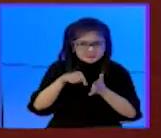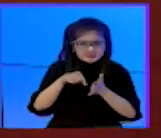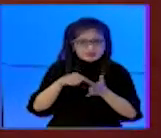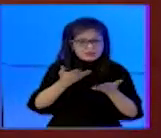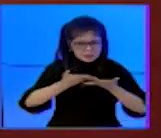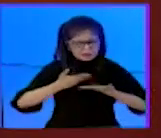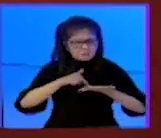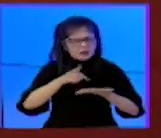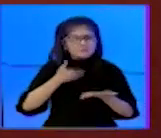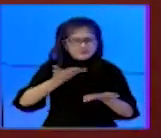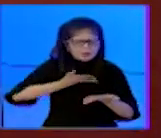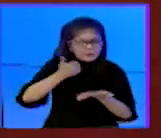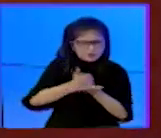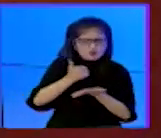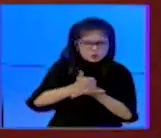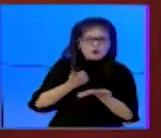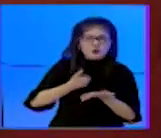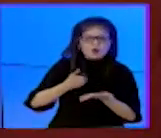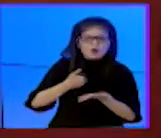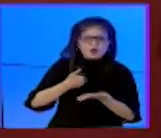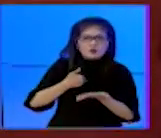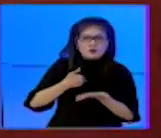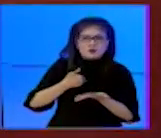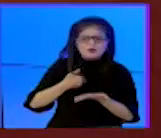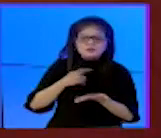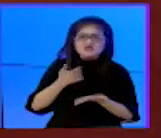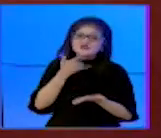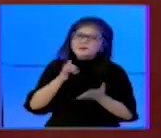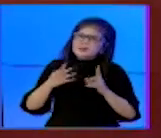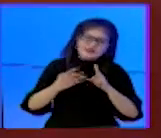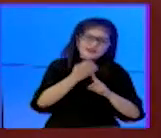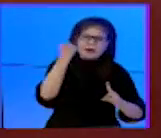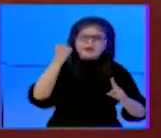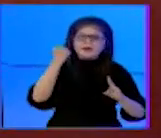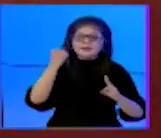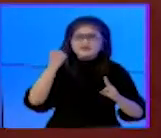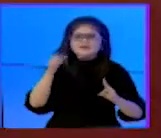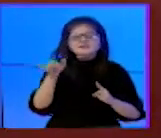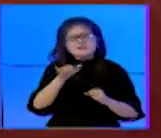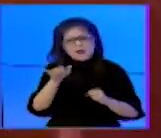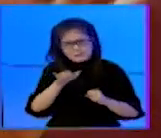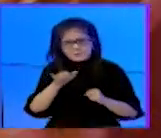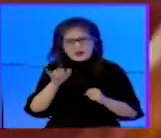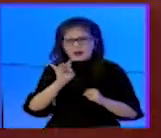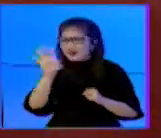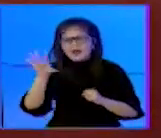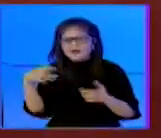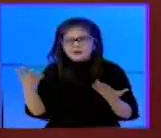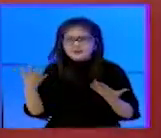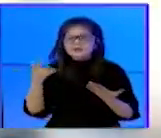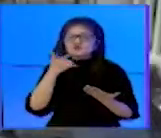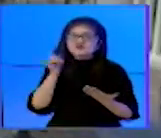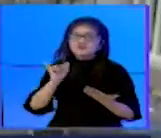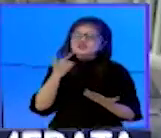ke kayak saya ini gitu. Terus sama yang lain-lain lah, jangan sampai salah sasaran